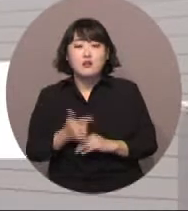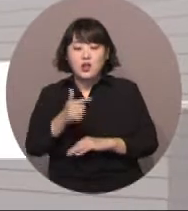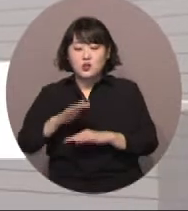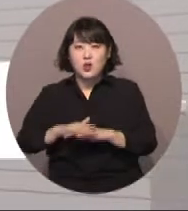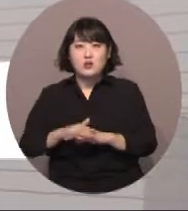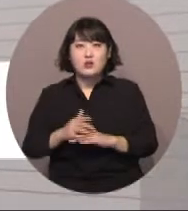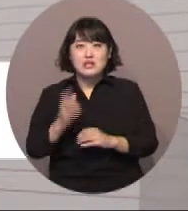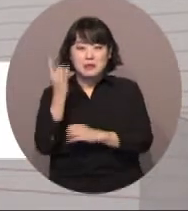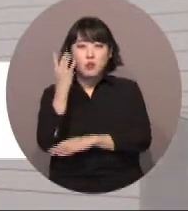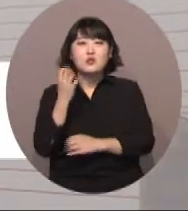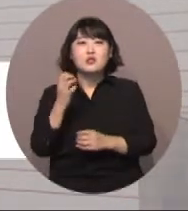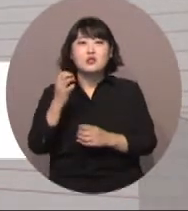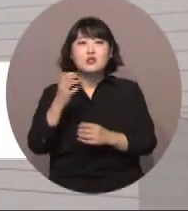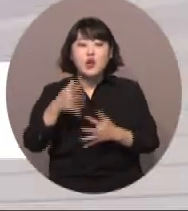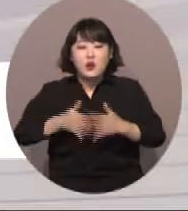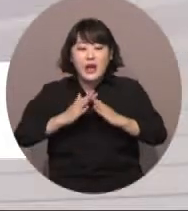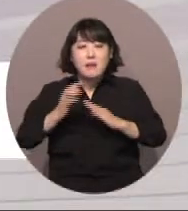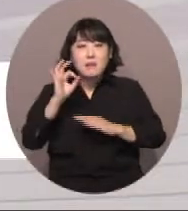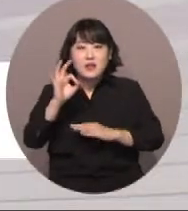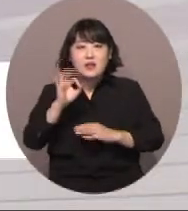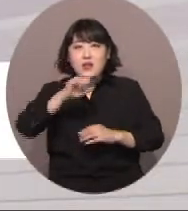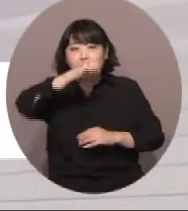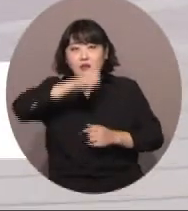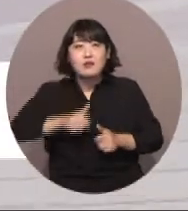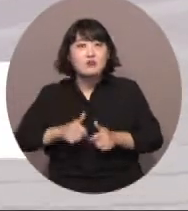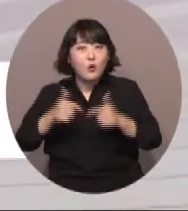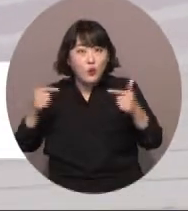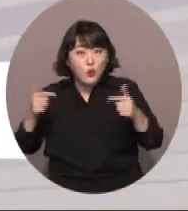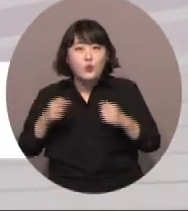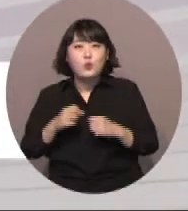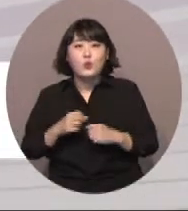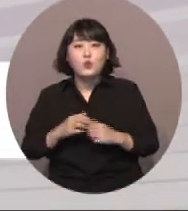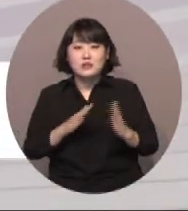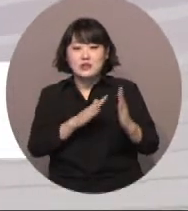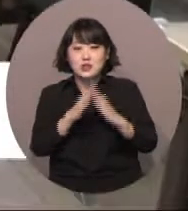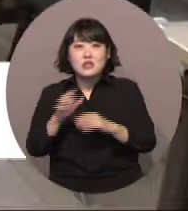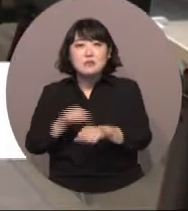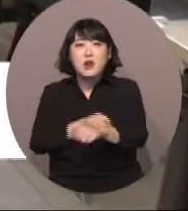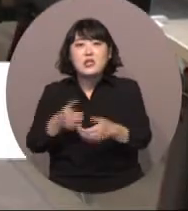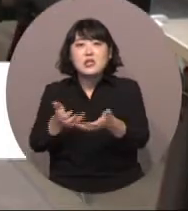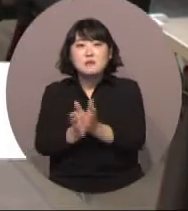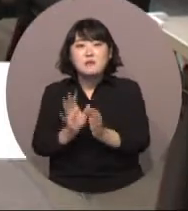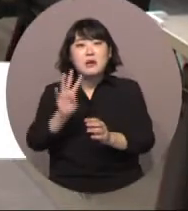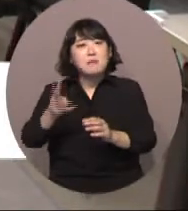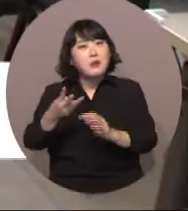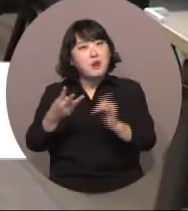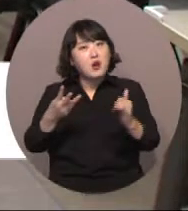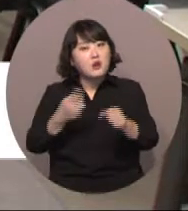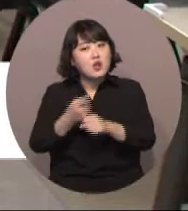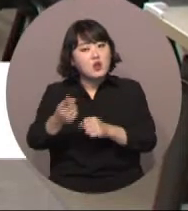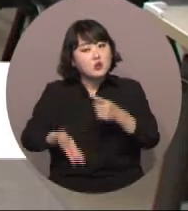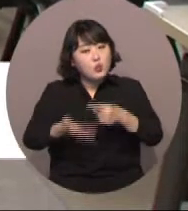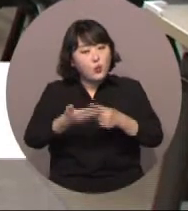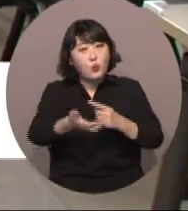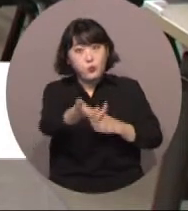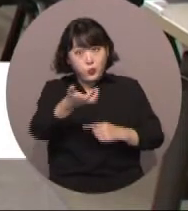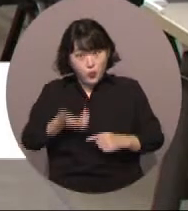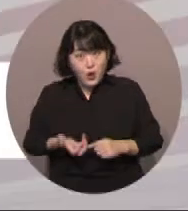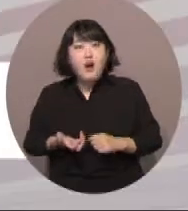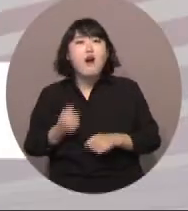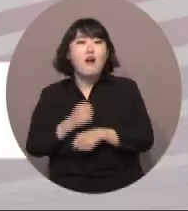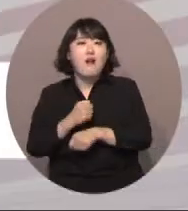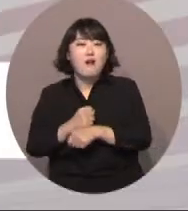이전 기본 설계비 등 관련 예산이 늘었고 이전 추진 특별팀 300여 명이 내년 초 내려올 예정이라며